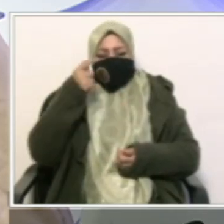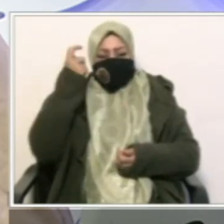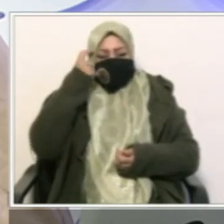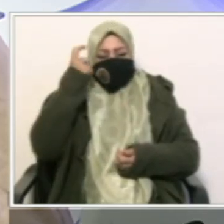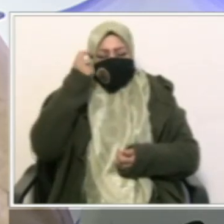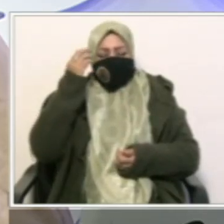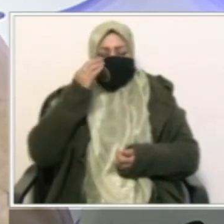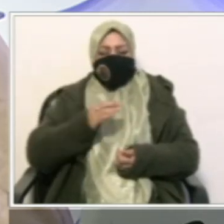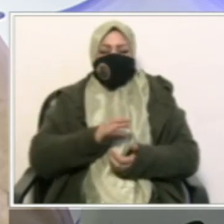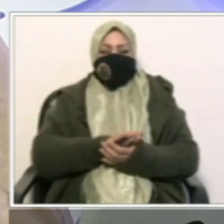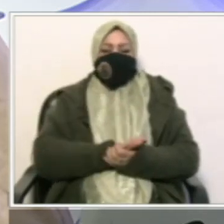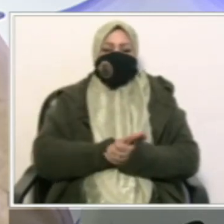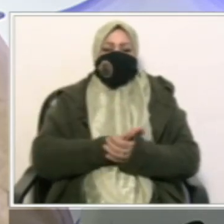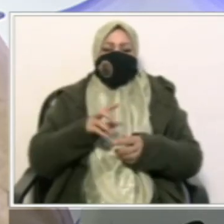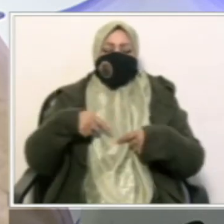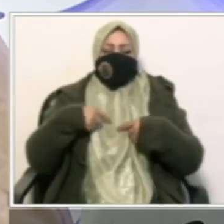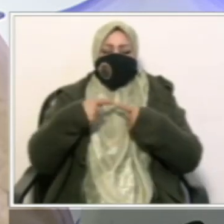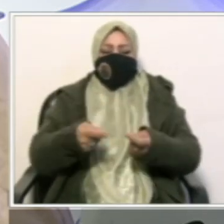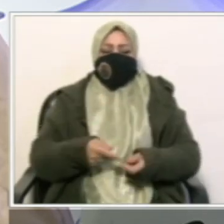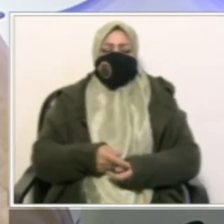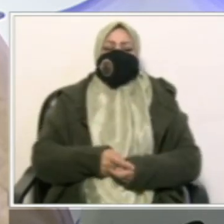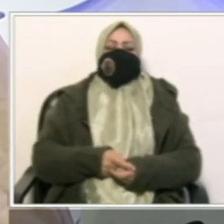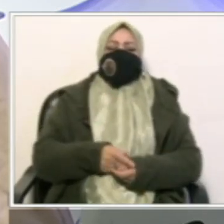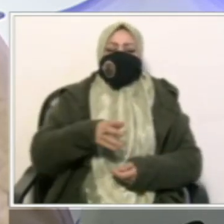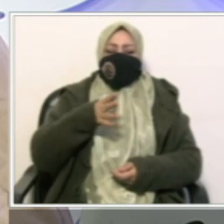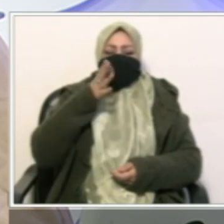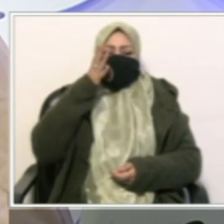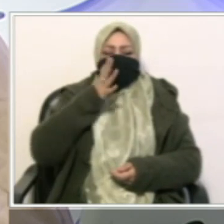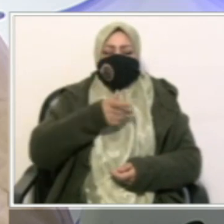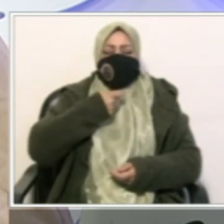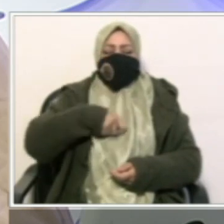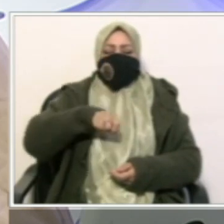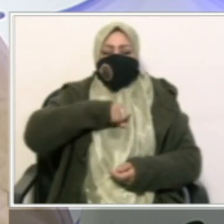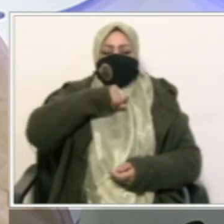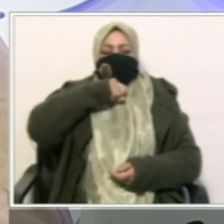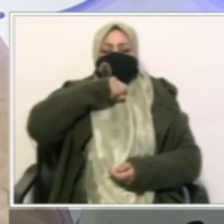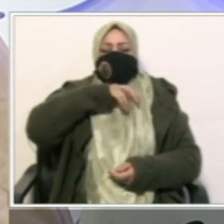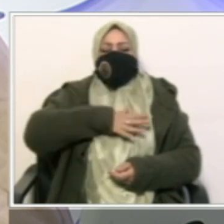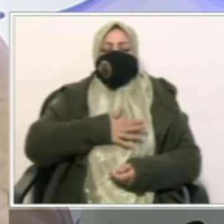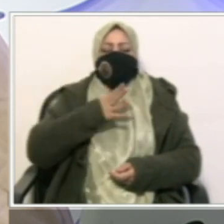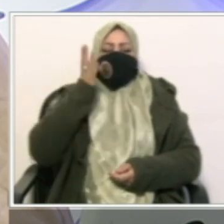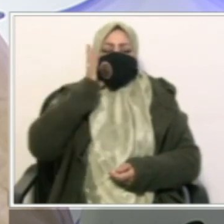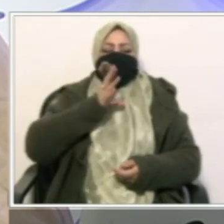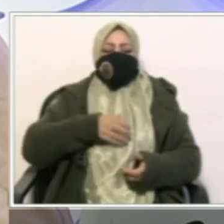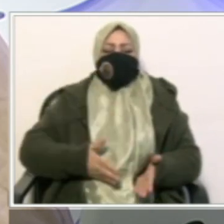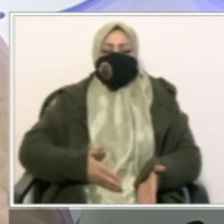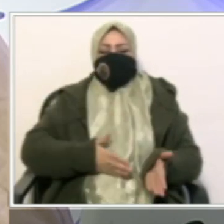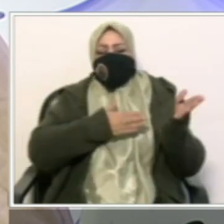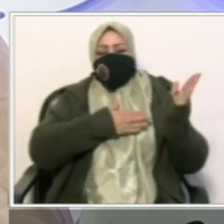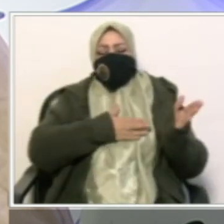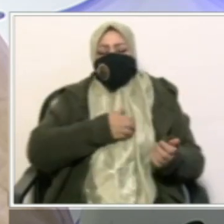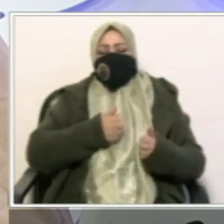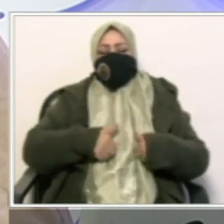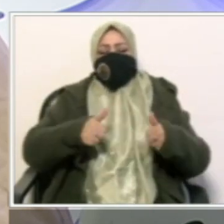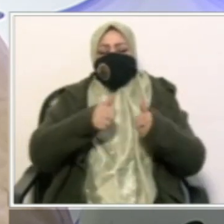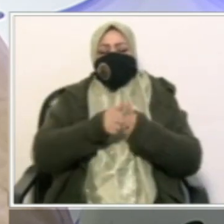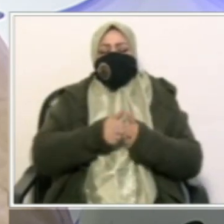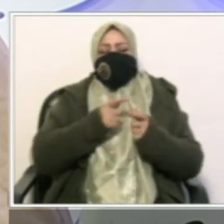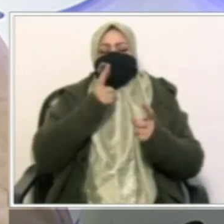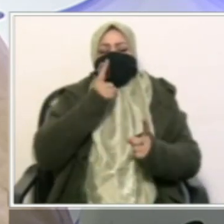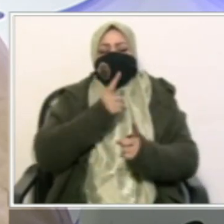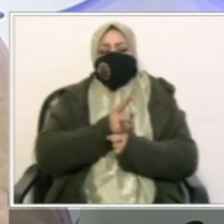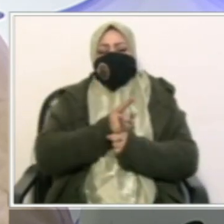وصلى الله وسلم على نبينا محمد وعلى آله وصحبه أجمعين، وإلى لقاء آخر. أستودعكم الله الذي لا